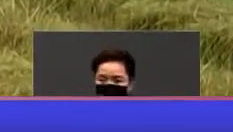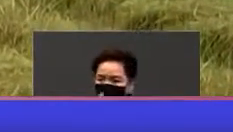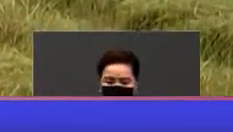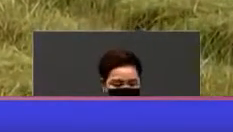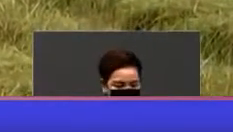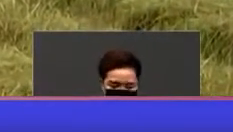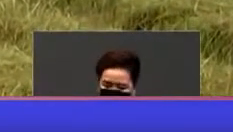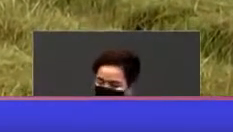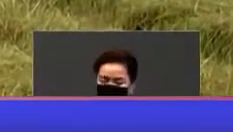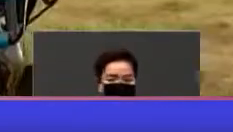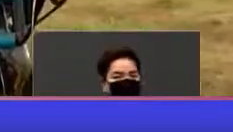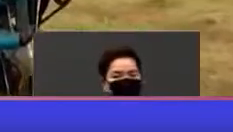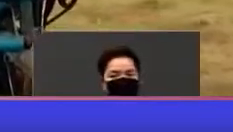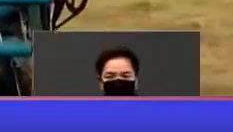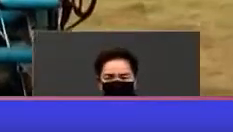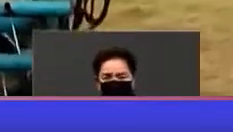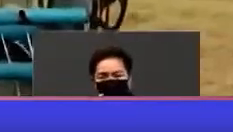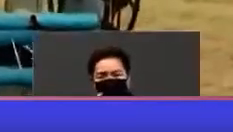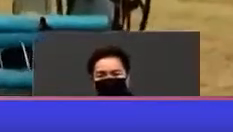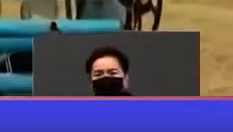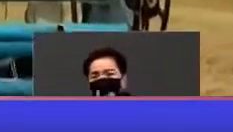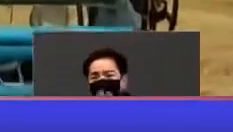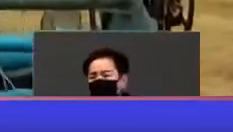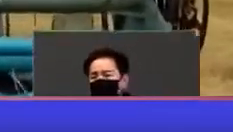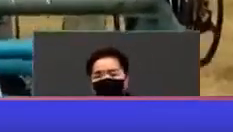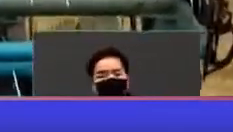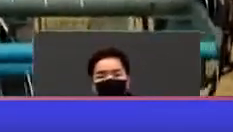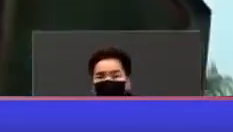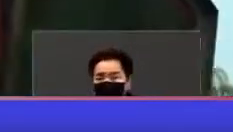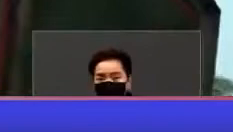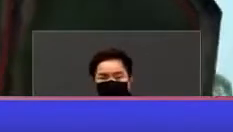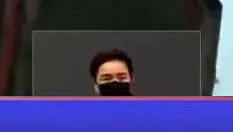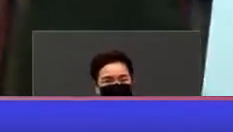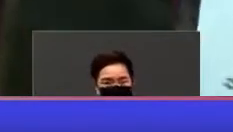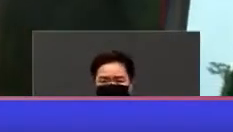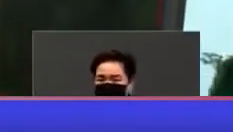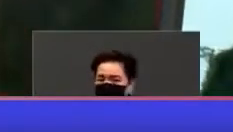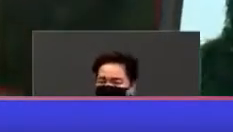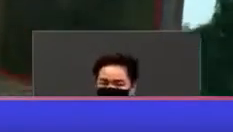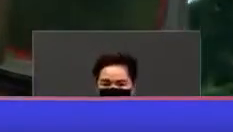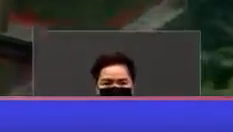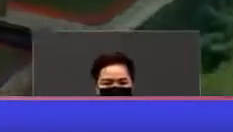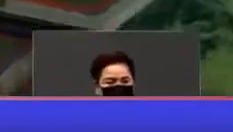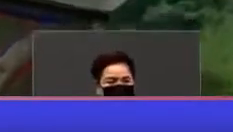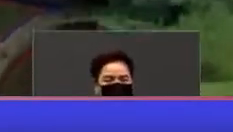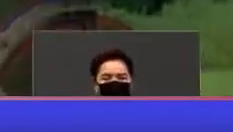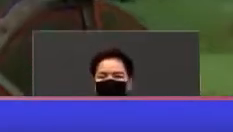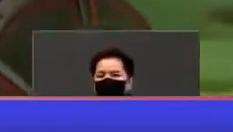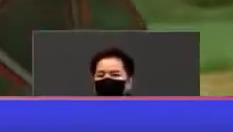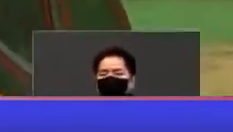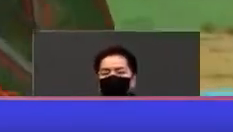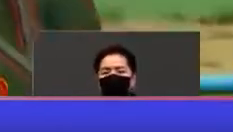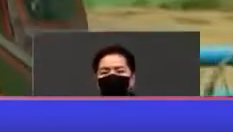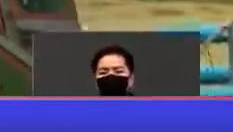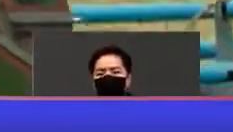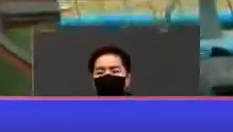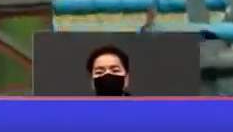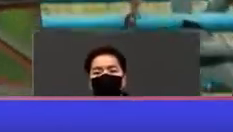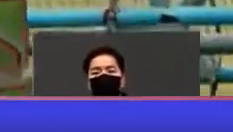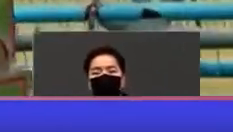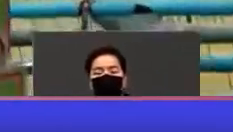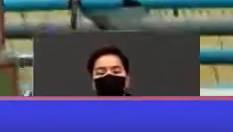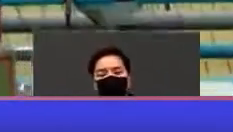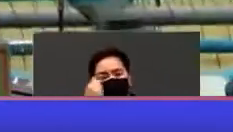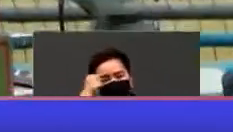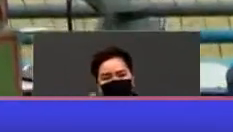ตรกรที่ขึ้นทะเบียนเกษตรกรนะคะและปรับปรุงทะเบียนเกษตรกรด้วยนอกจากท่านขึ้นทะเบียนแล้วเนี่ยท่านต้องไปปรับปรุงอัป